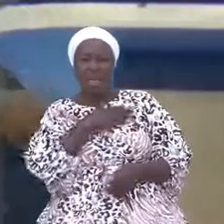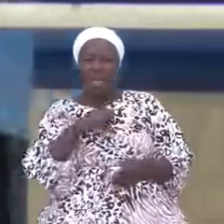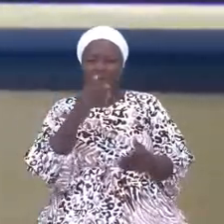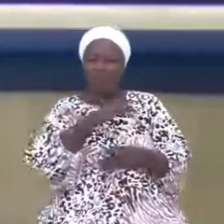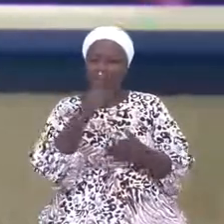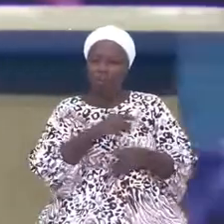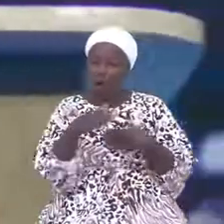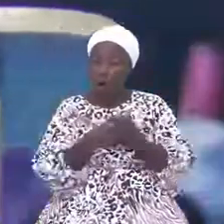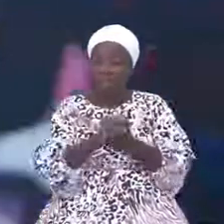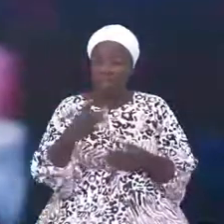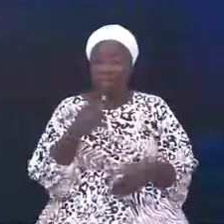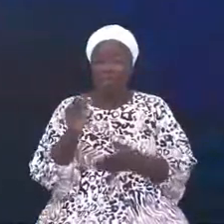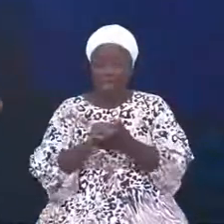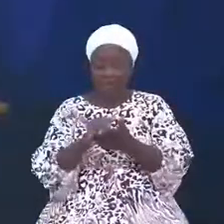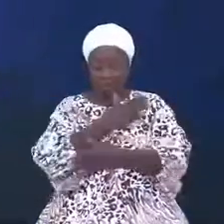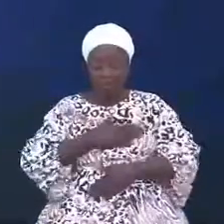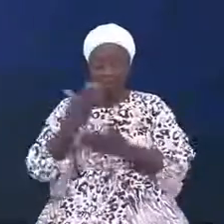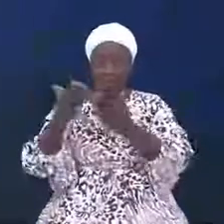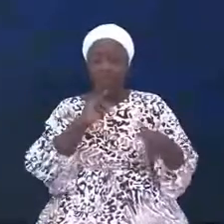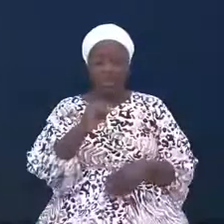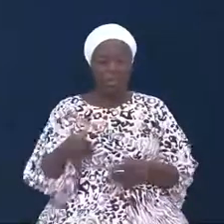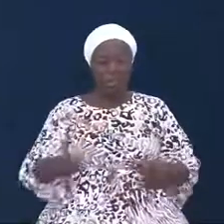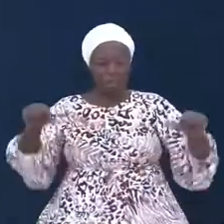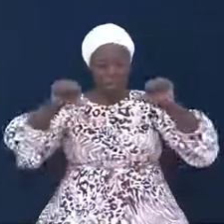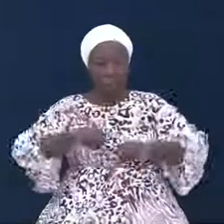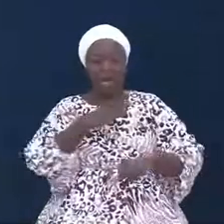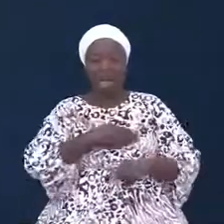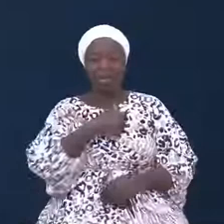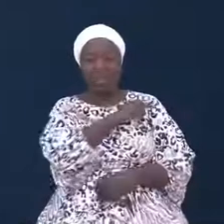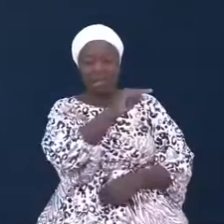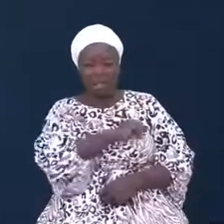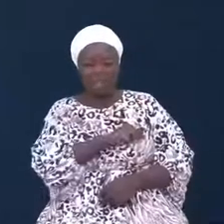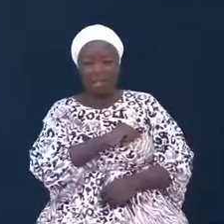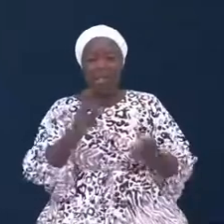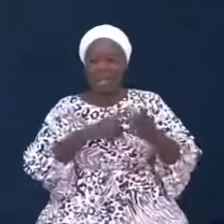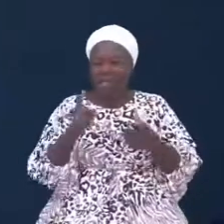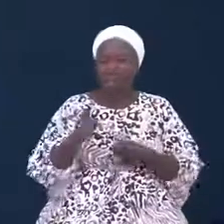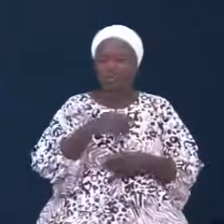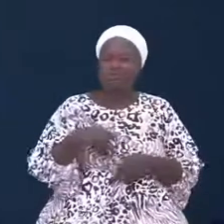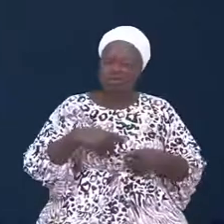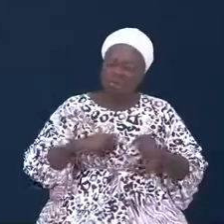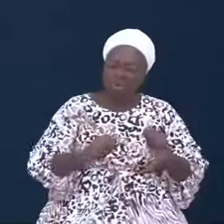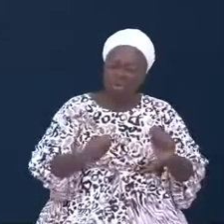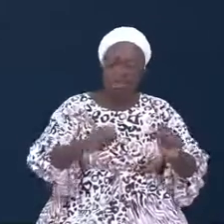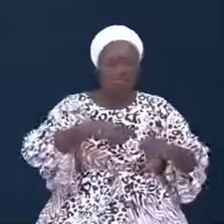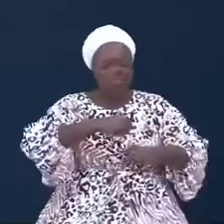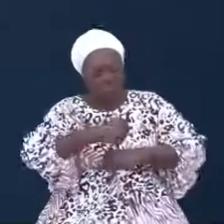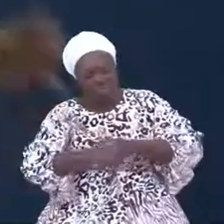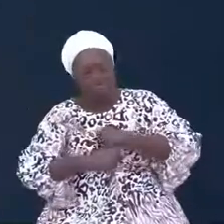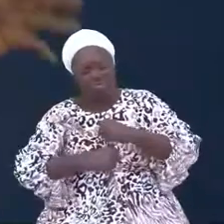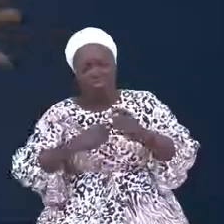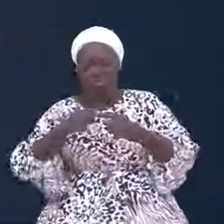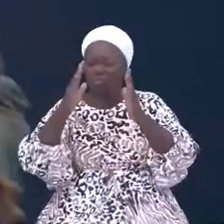culpabilité. Tout ce que cela engendre, c'est la condamnation. Et parce que tu sais que tu t'es